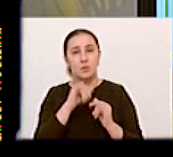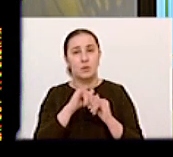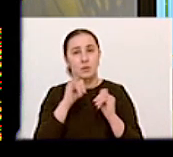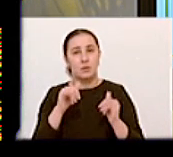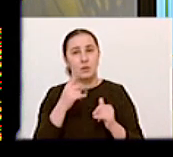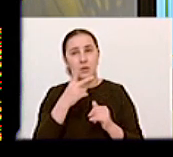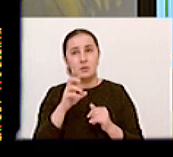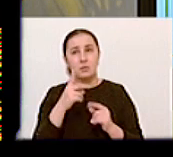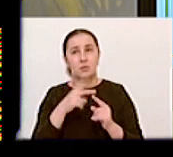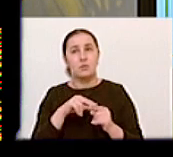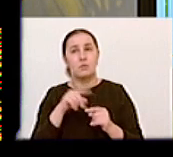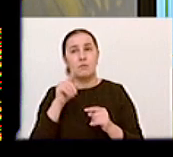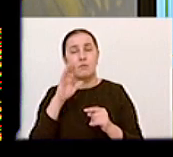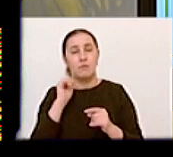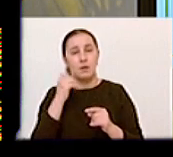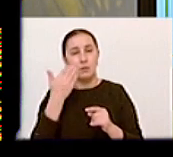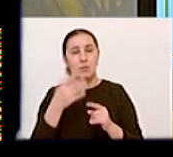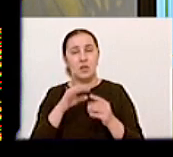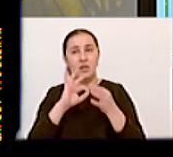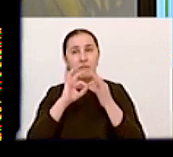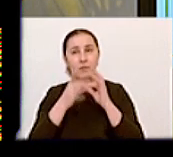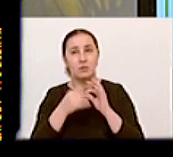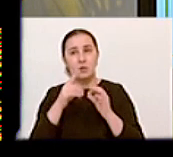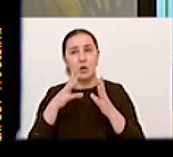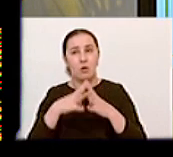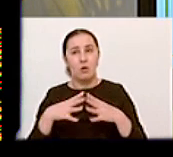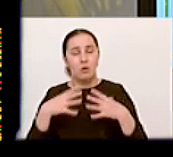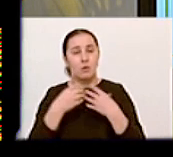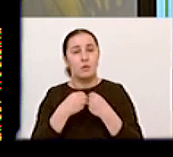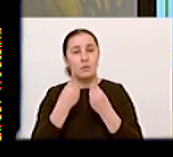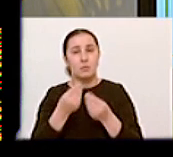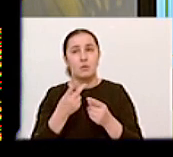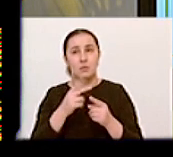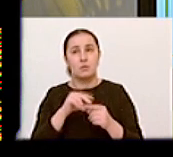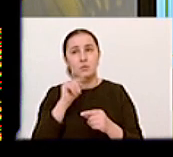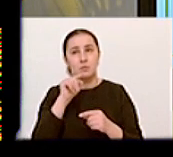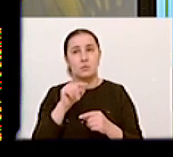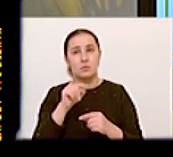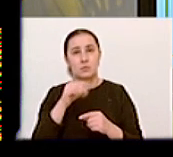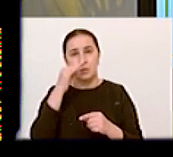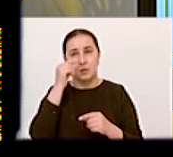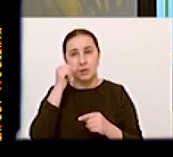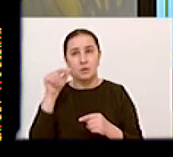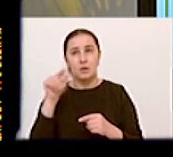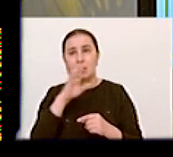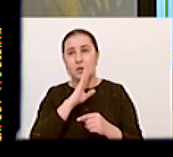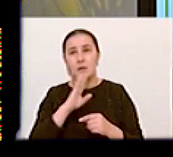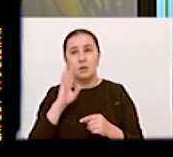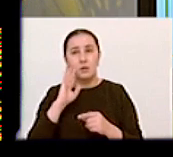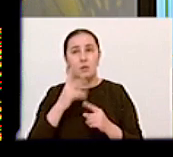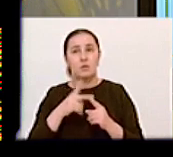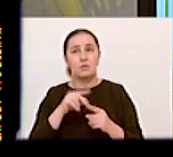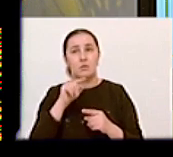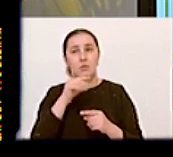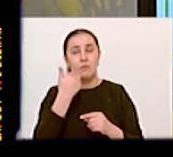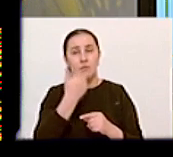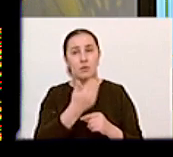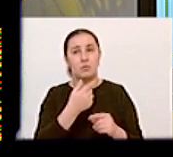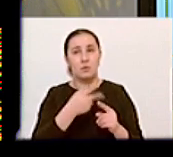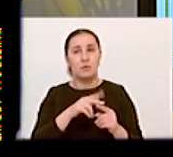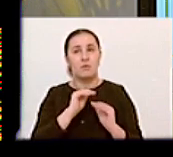rivojlangan egizaklar va bu ifodada oila berilgan, demak erkak, ayol va